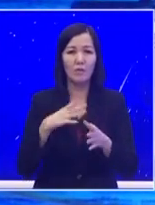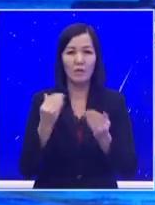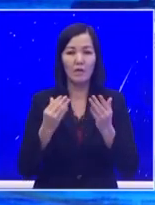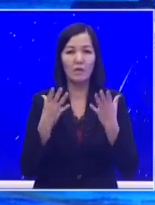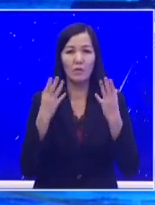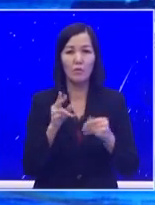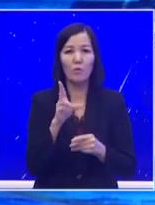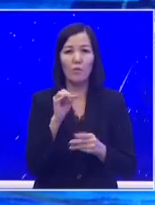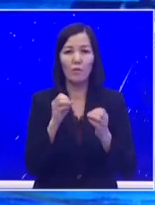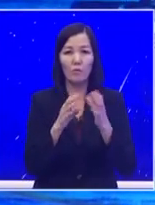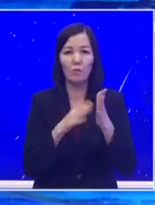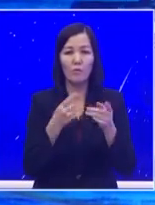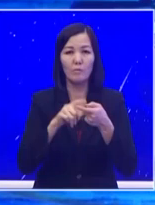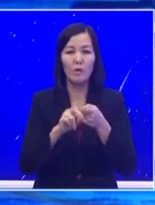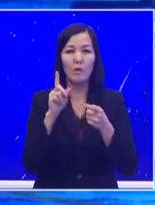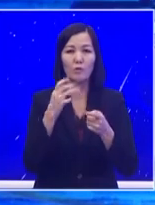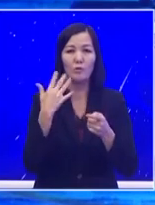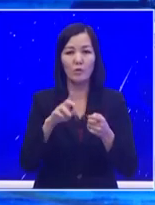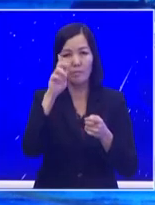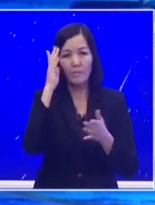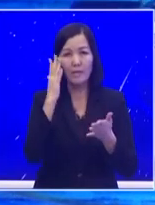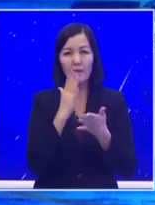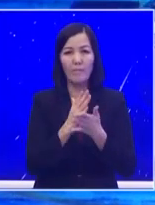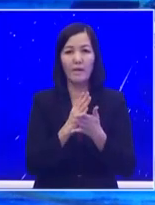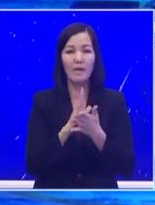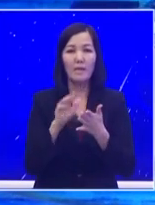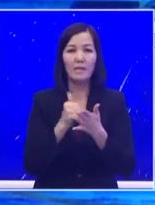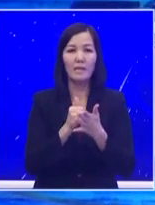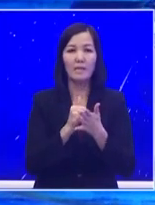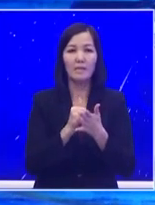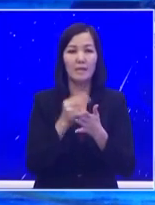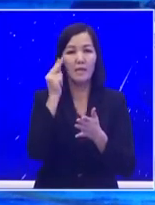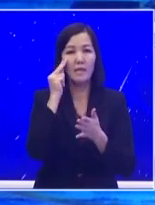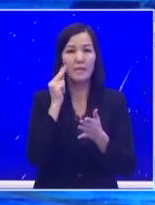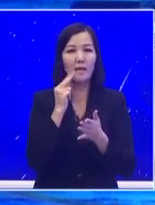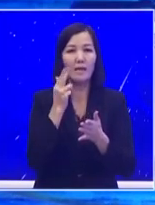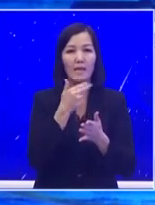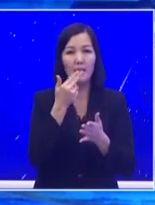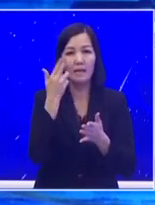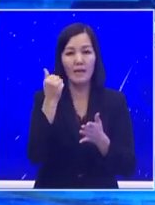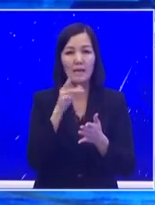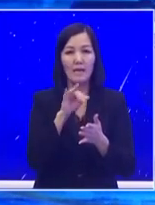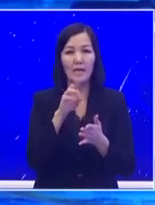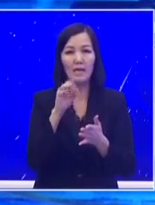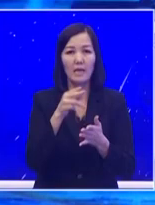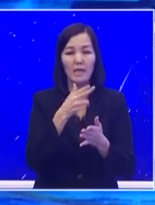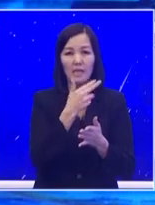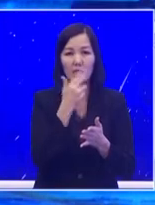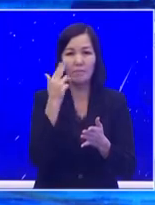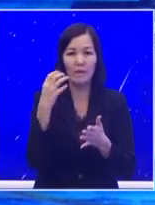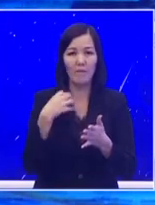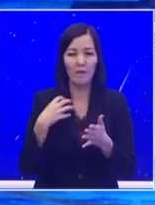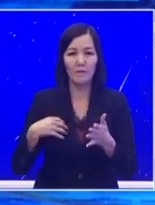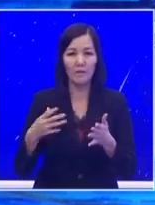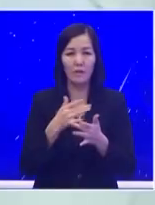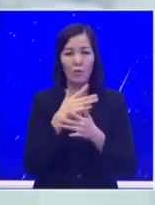күні COVID-19 вирусы 140-тан аса елде тіркелген. Негізгі ошақ аспан асты елі. Италия, Иран, Испания мен Францияда да өршіп тұр.